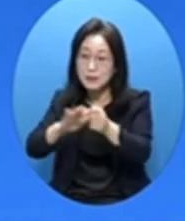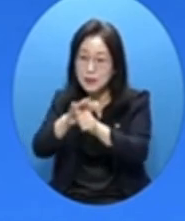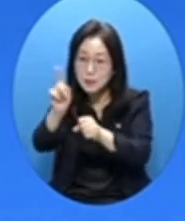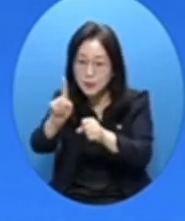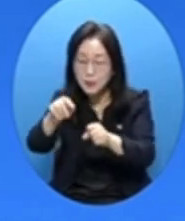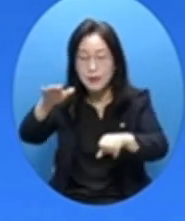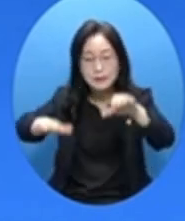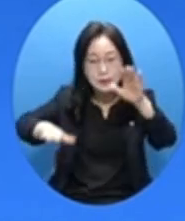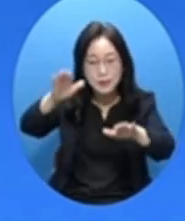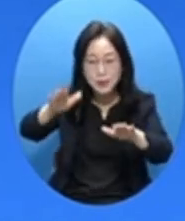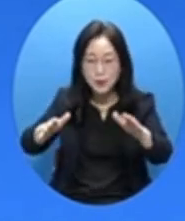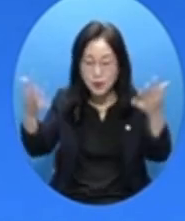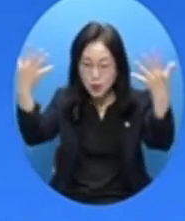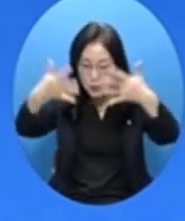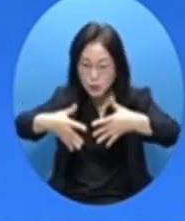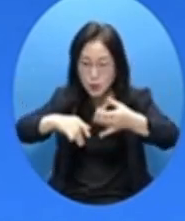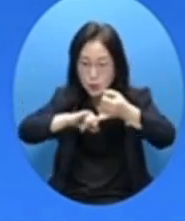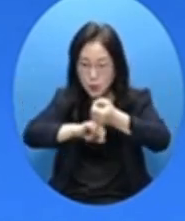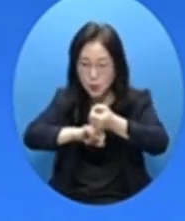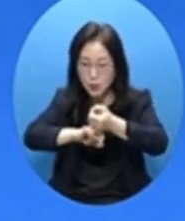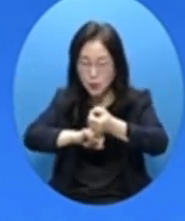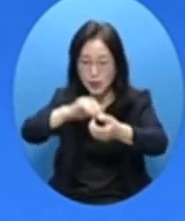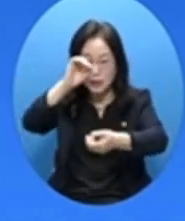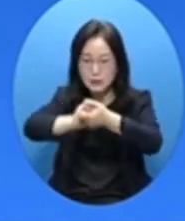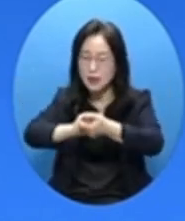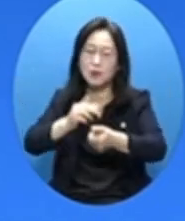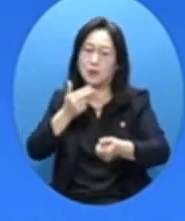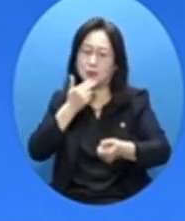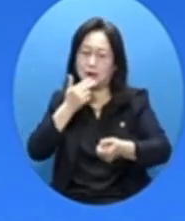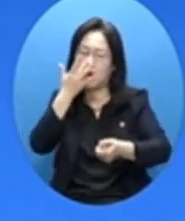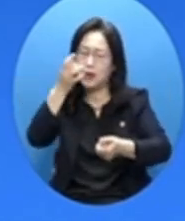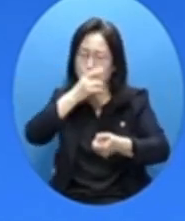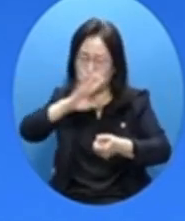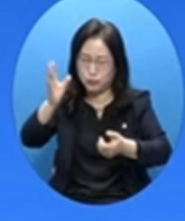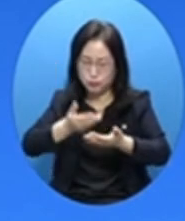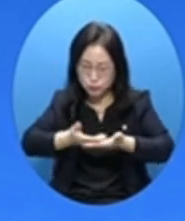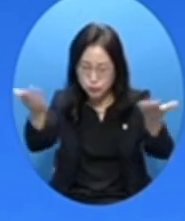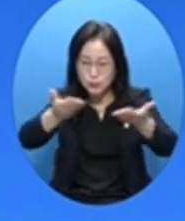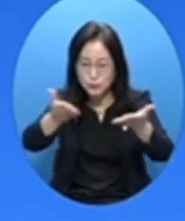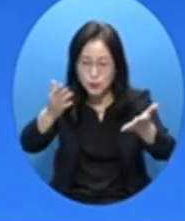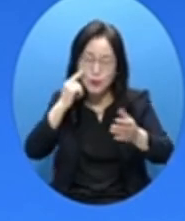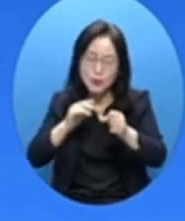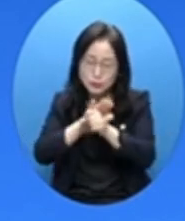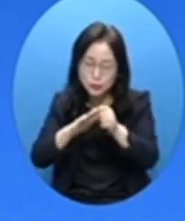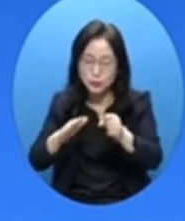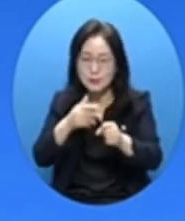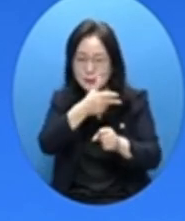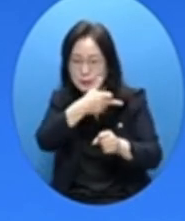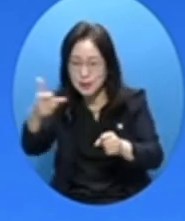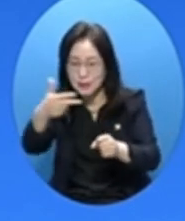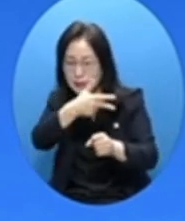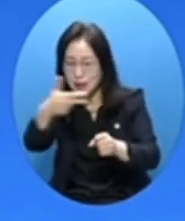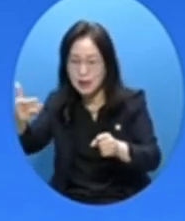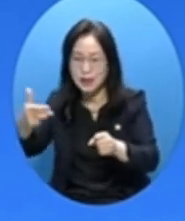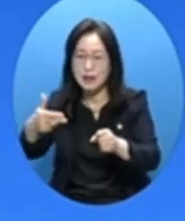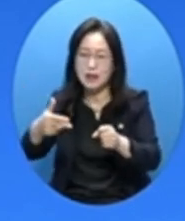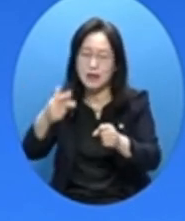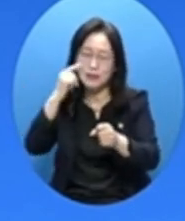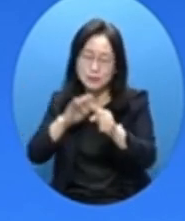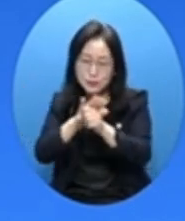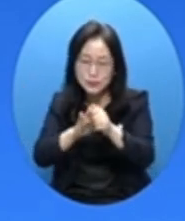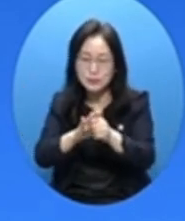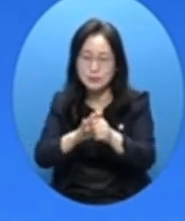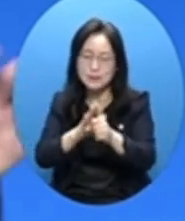조건과 적이 없고 무제한적으로 베푸신 긍휼과 자비의 사랑 아가페 사랑을 말씀하고 있는 것입니다